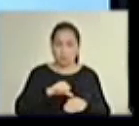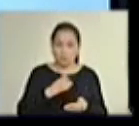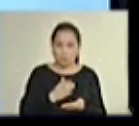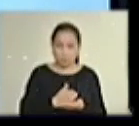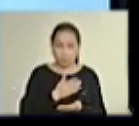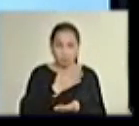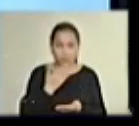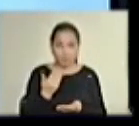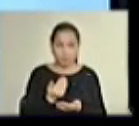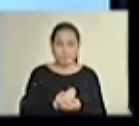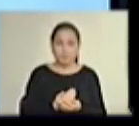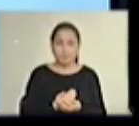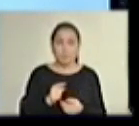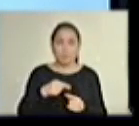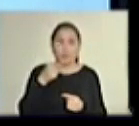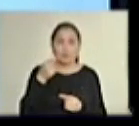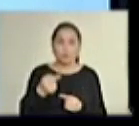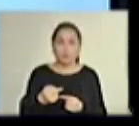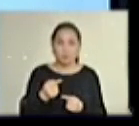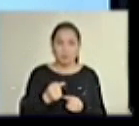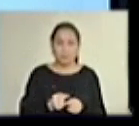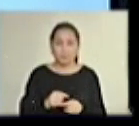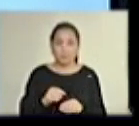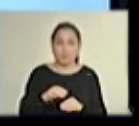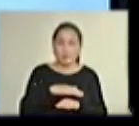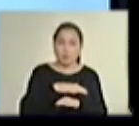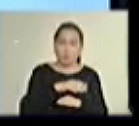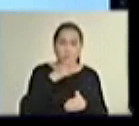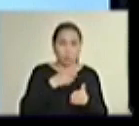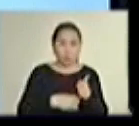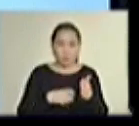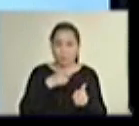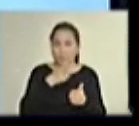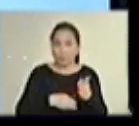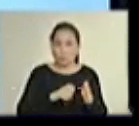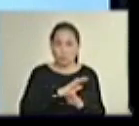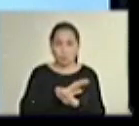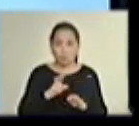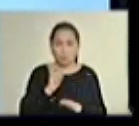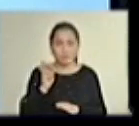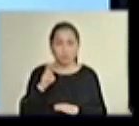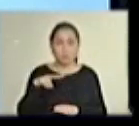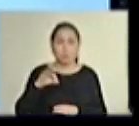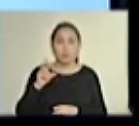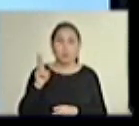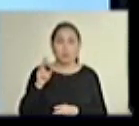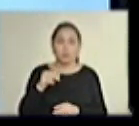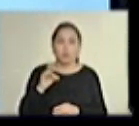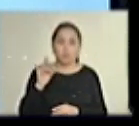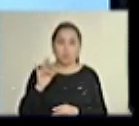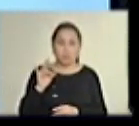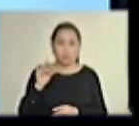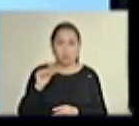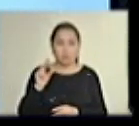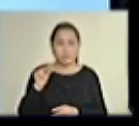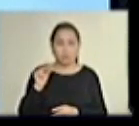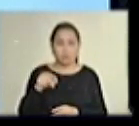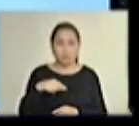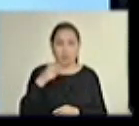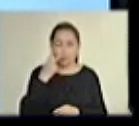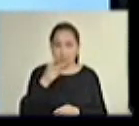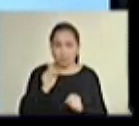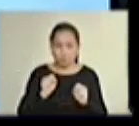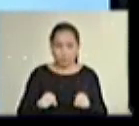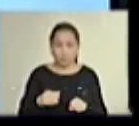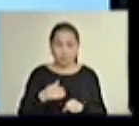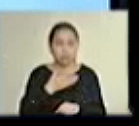bormi? Va keyingisi: ko'char va ko'chmas bloklarni richaglar deb qarash mumkinmi?